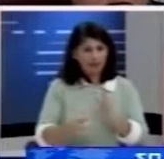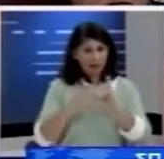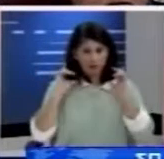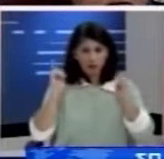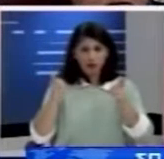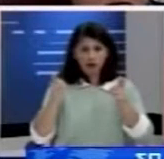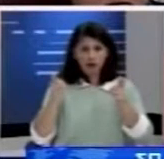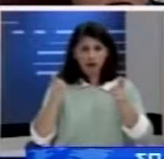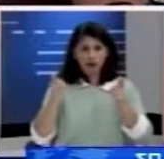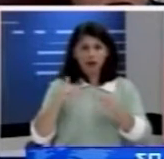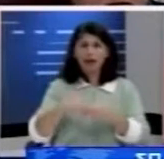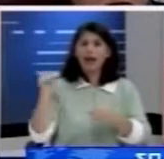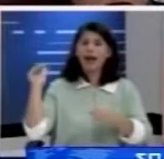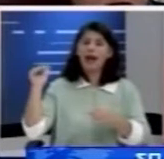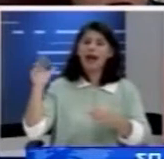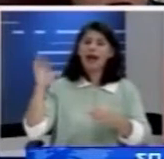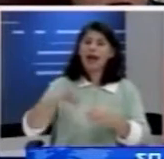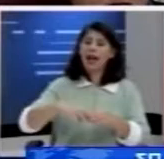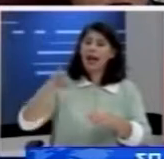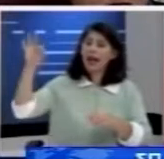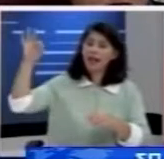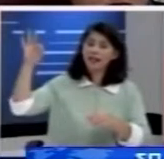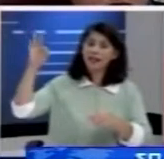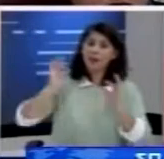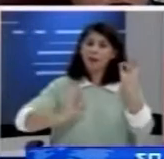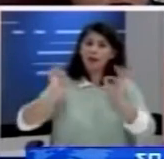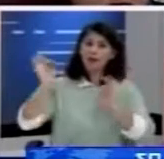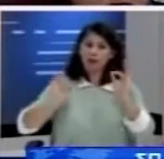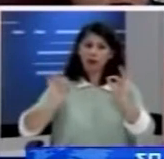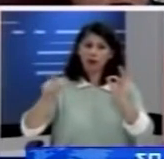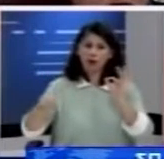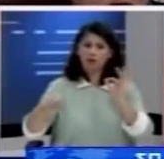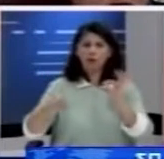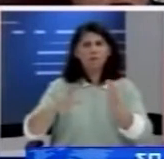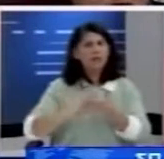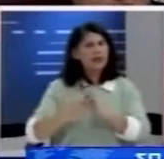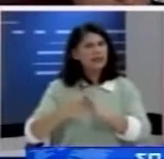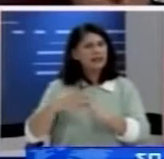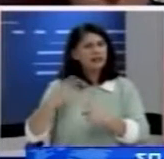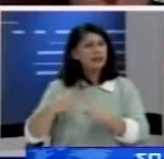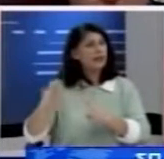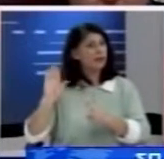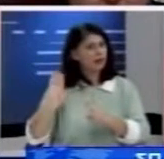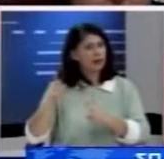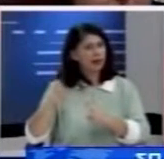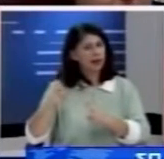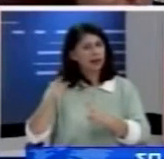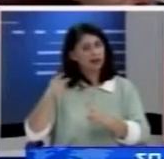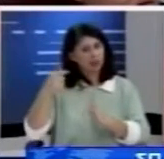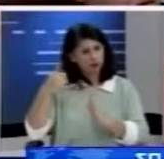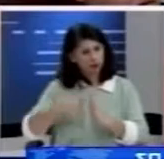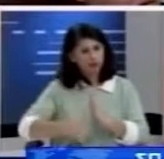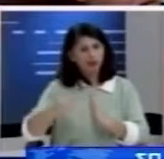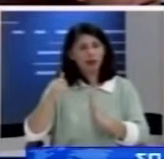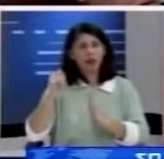Δημοκρατία, εξαιρουμένου του Μακεδονικού. Και αυτό μπορεί να μην είχε πρακτική σημασία, είχε όμως ουσιαστική και πολιτική